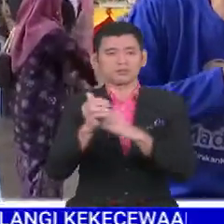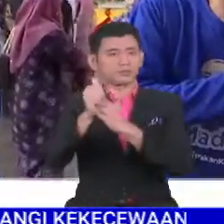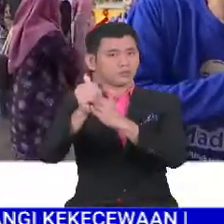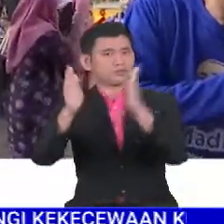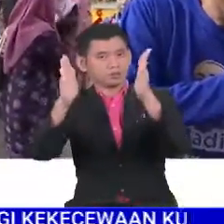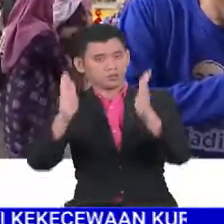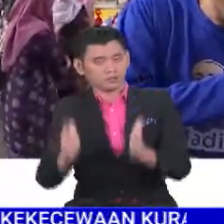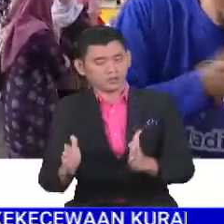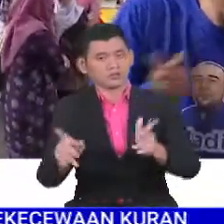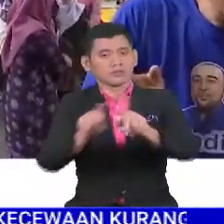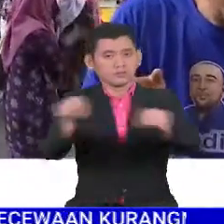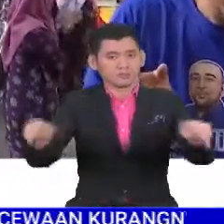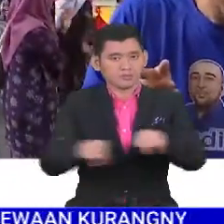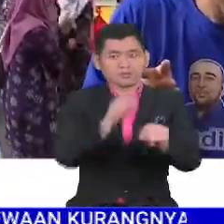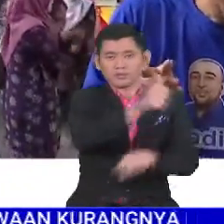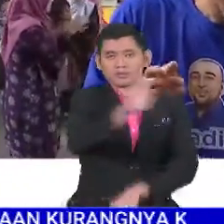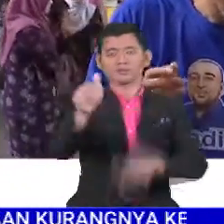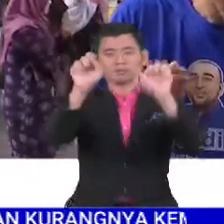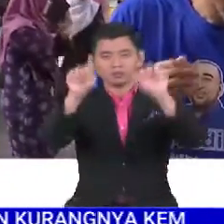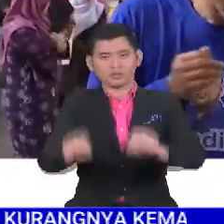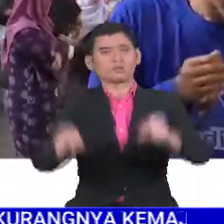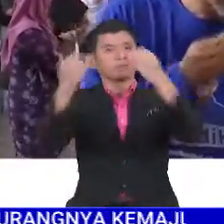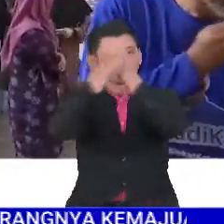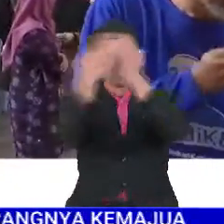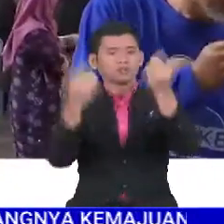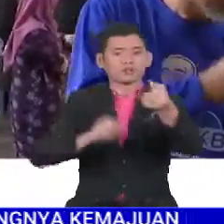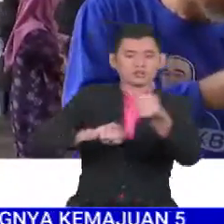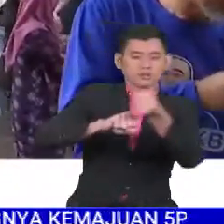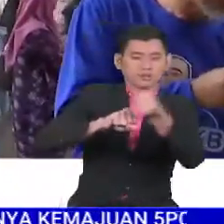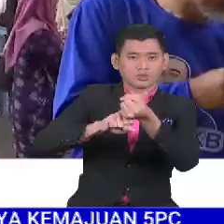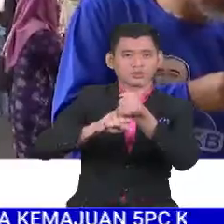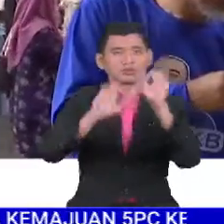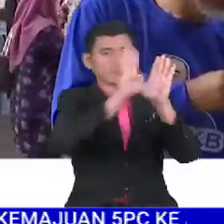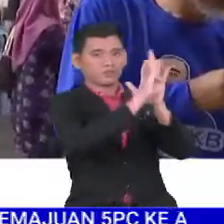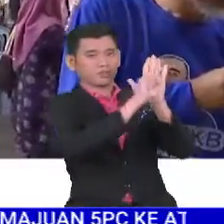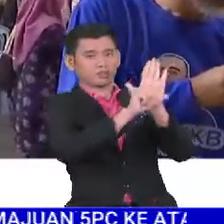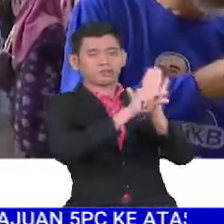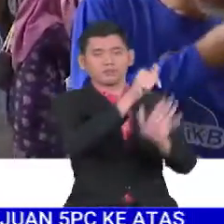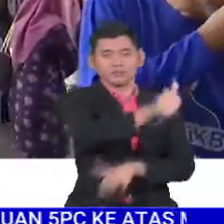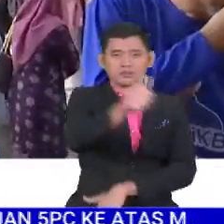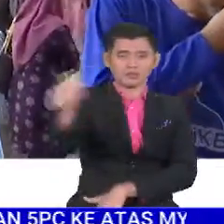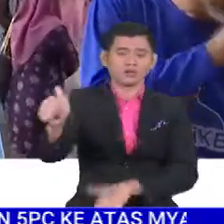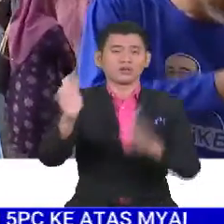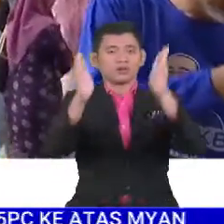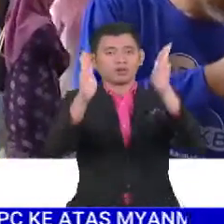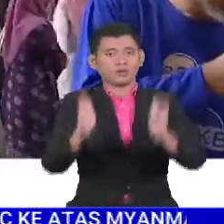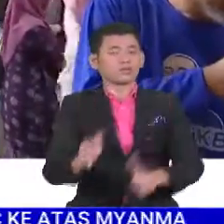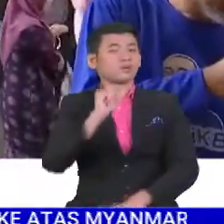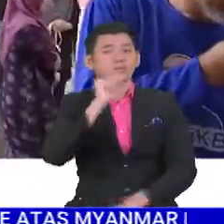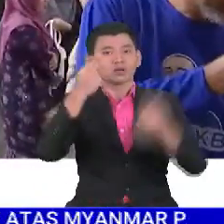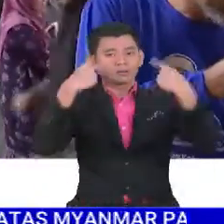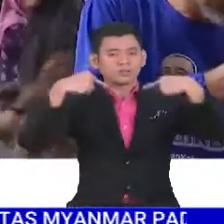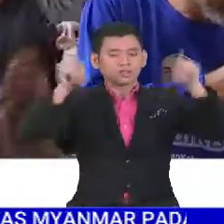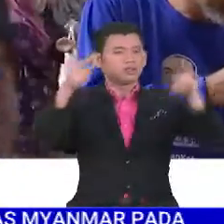tempatan yang boleh memberikan testimoni tentang latar belakang mereka. Jadi bagi yang tak berjaya, jangan